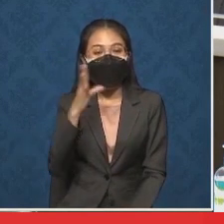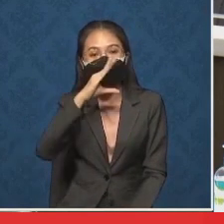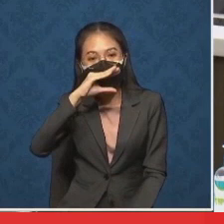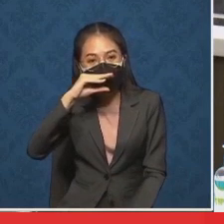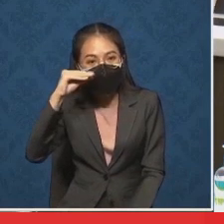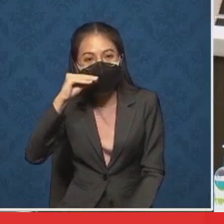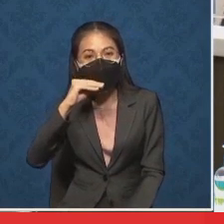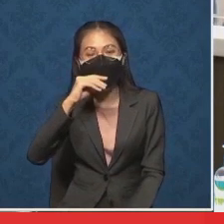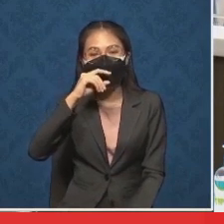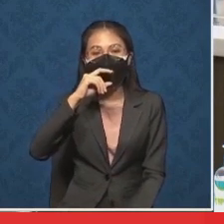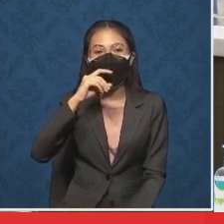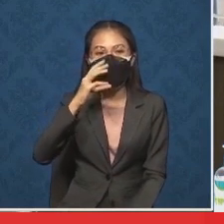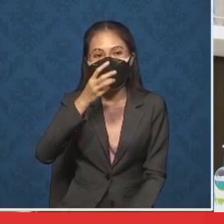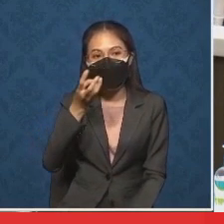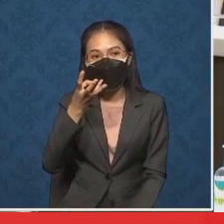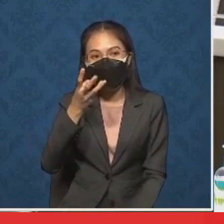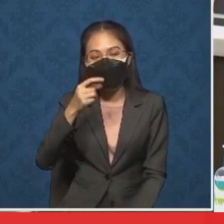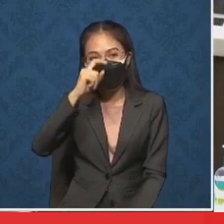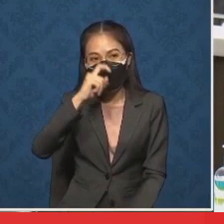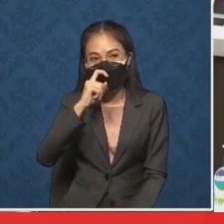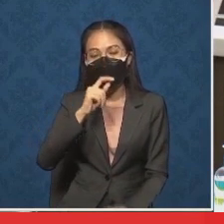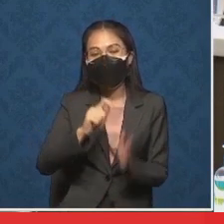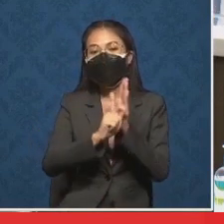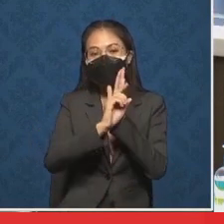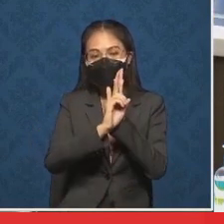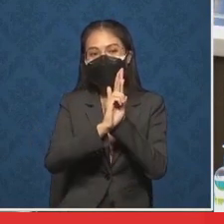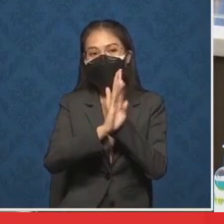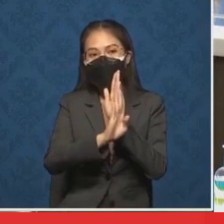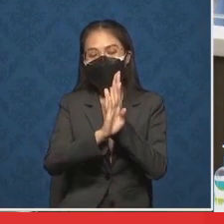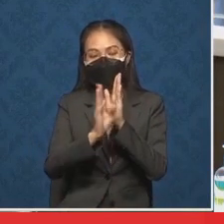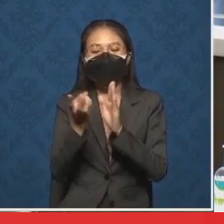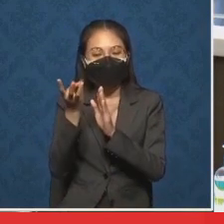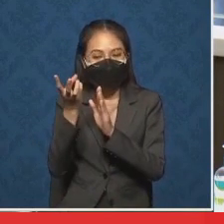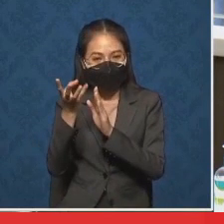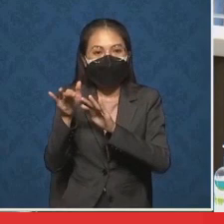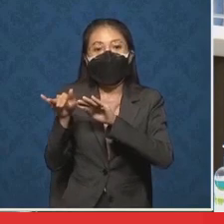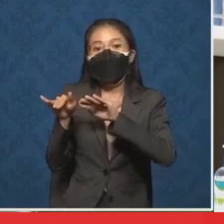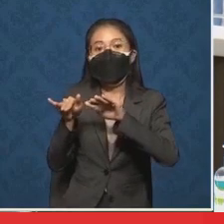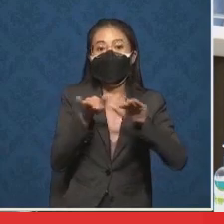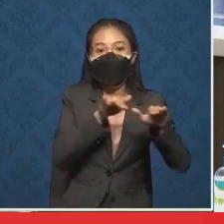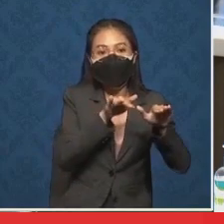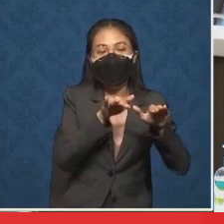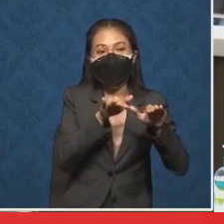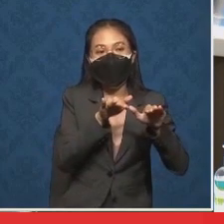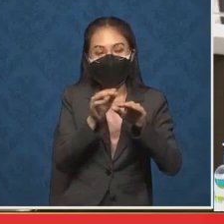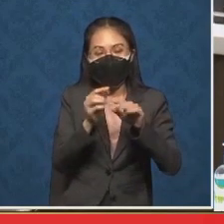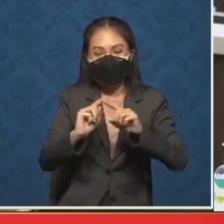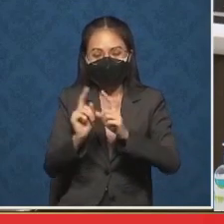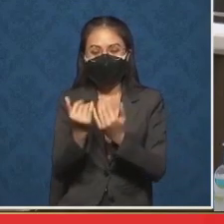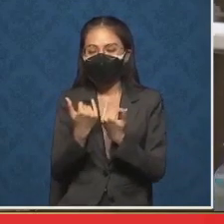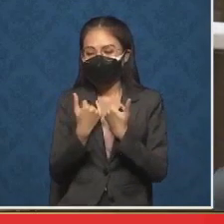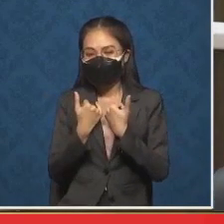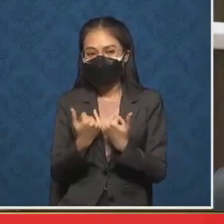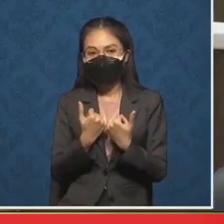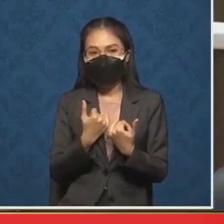ยอำเภอเดชอุดมอำเภอน้ำยืนนาจรวยแถวๆนี้กำลังจะออกปัญหาก็คือว่าราคาอ้างอิง